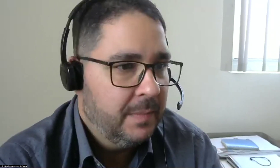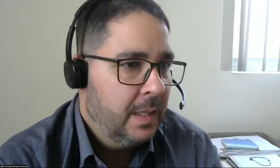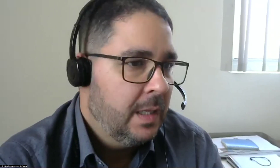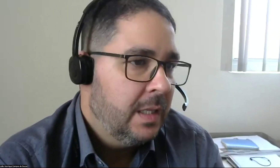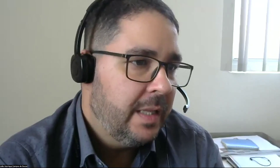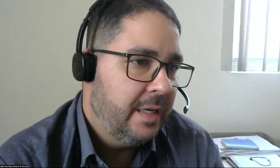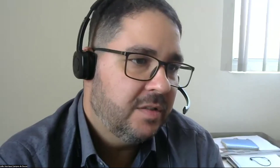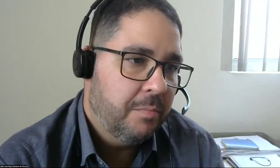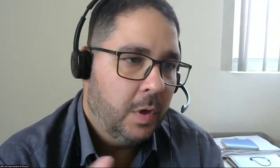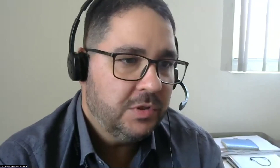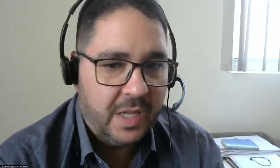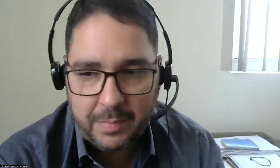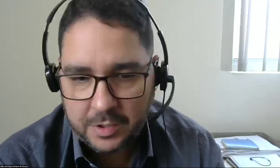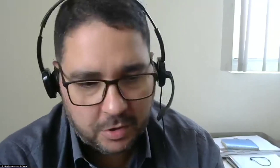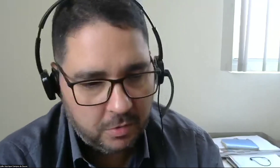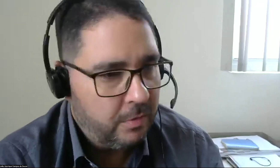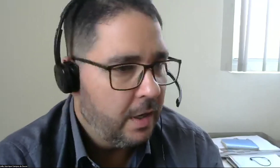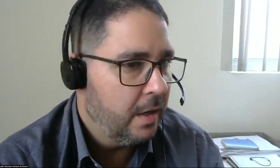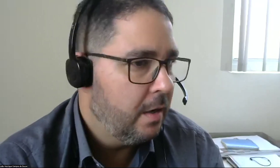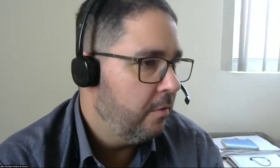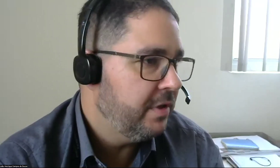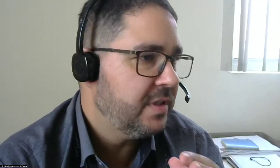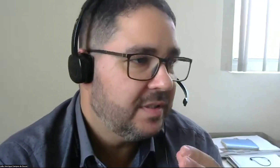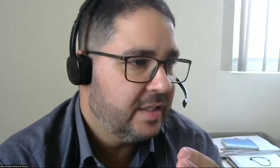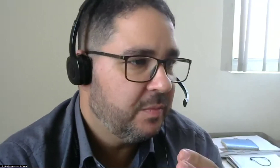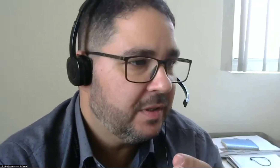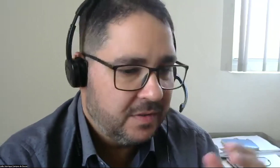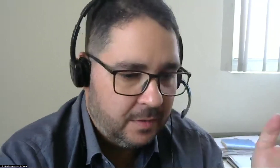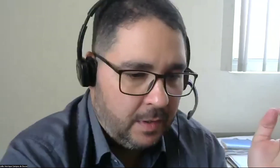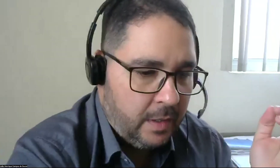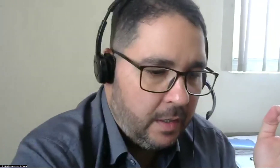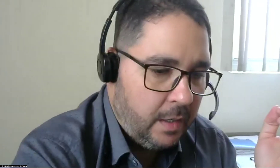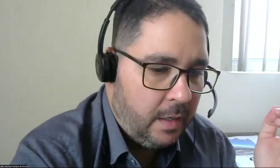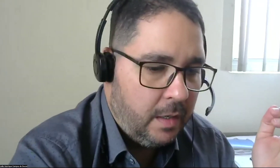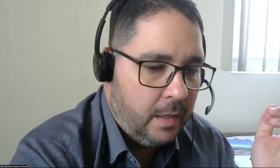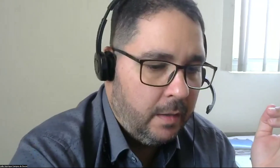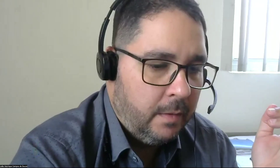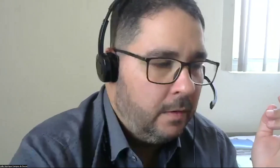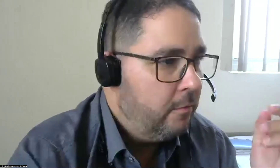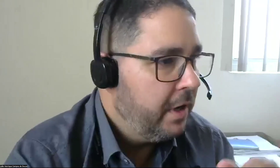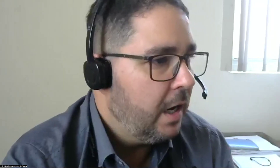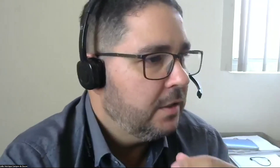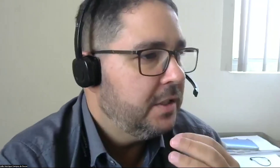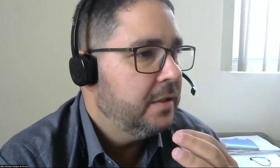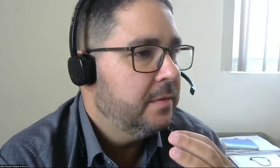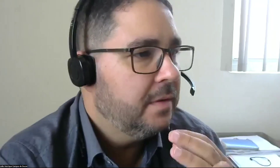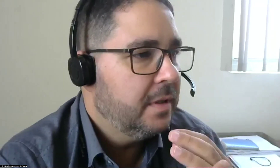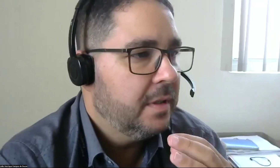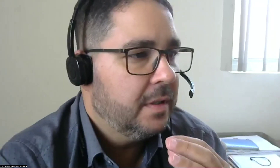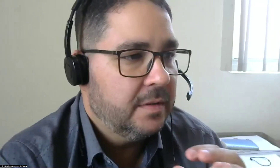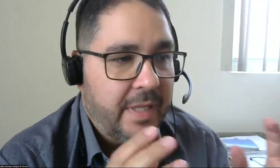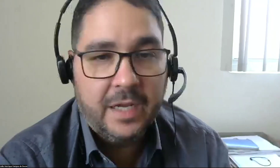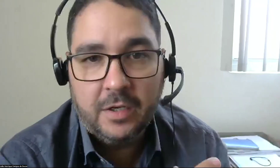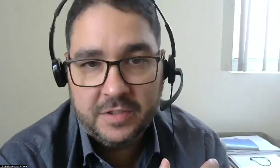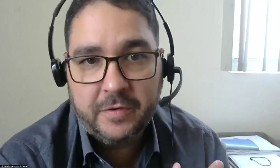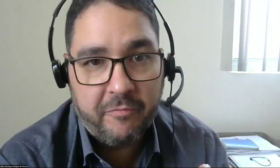un programme national de qualité en mammographie. C'est une évaluation de risque